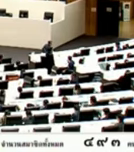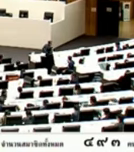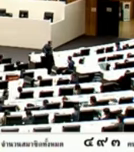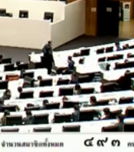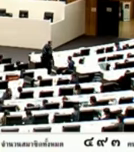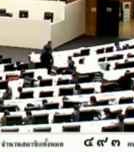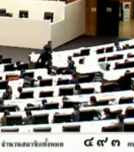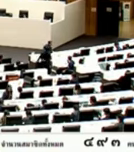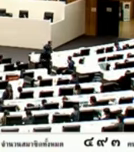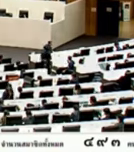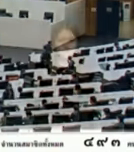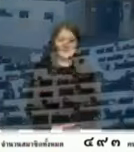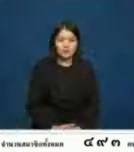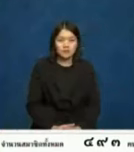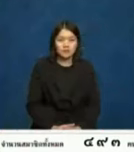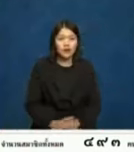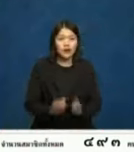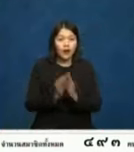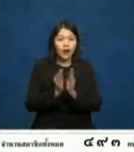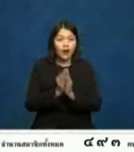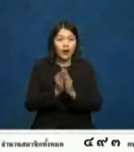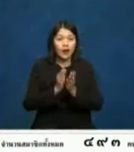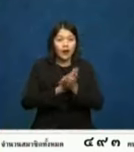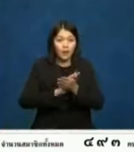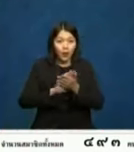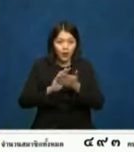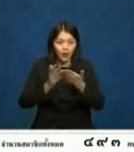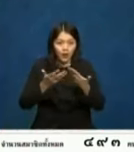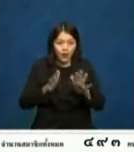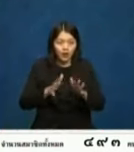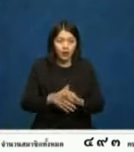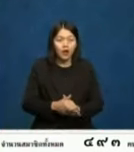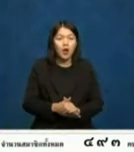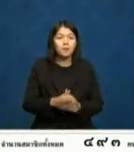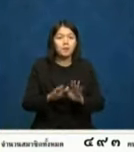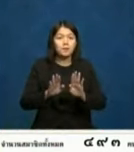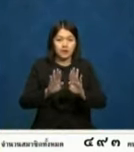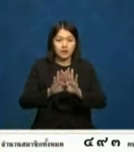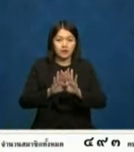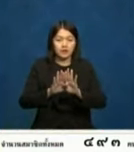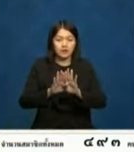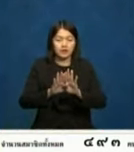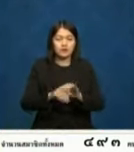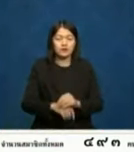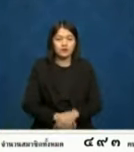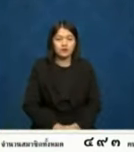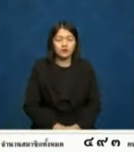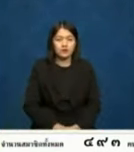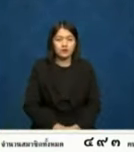ครับลงคะแนนเรียบร้อยนะครับขอปิดการลงคะแนน